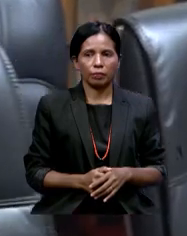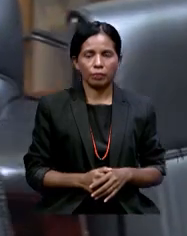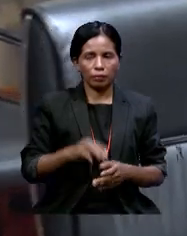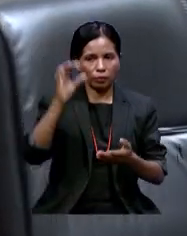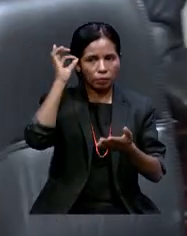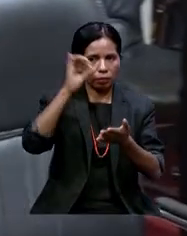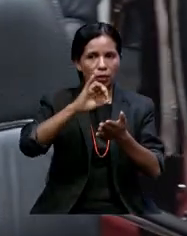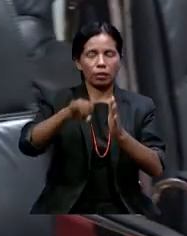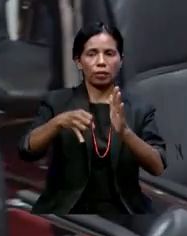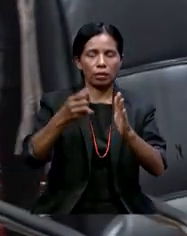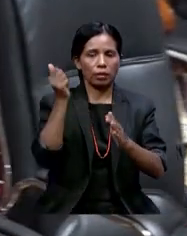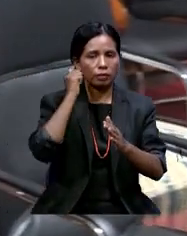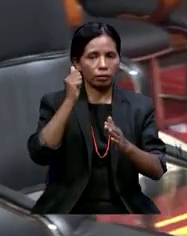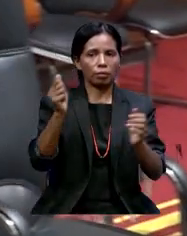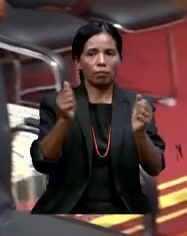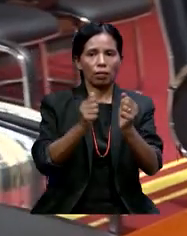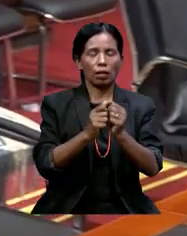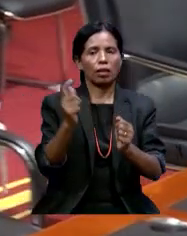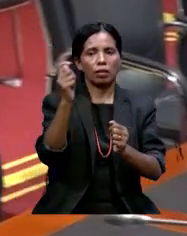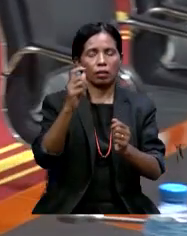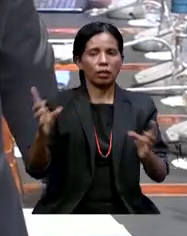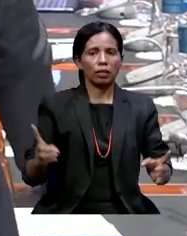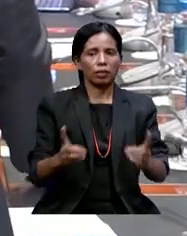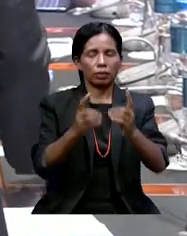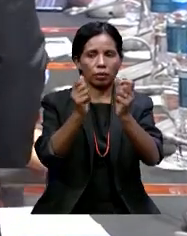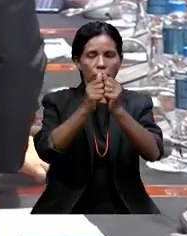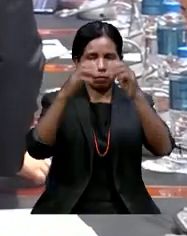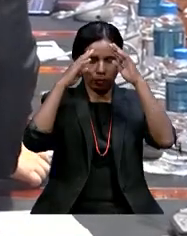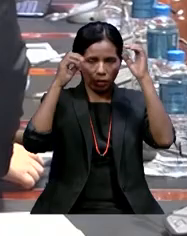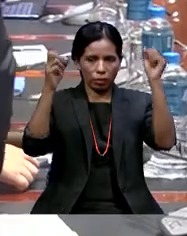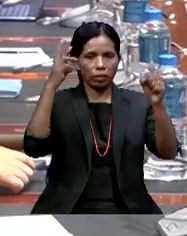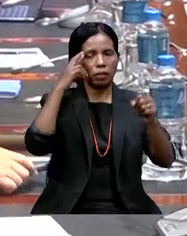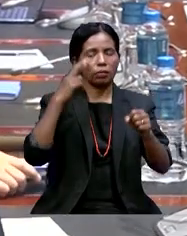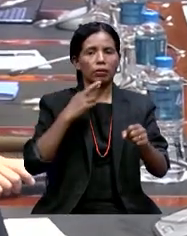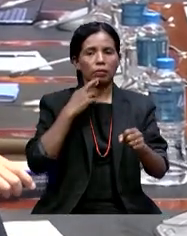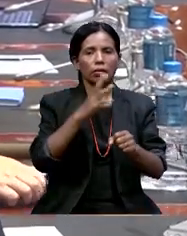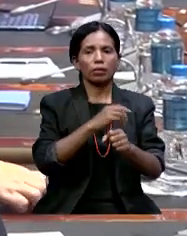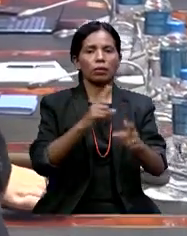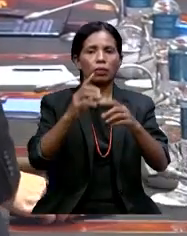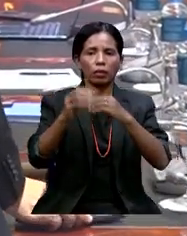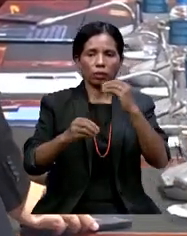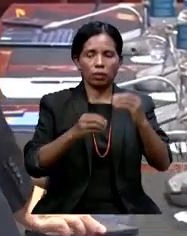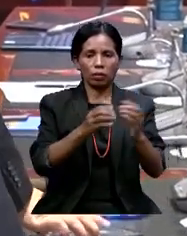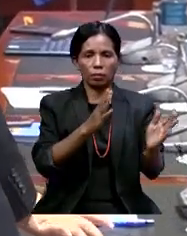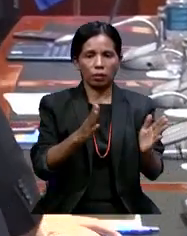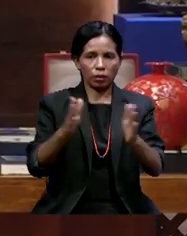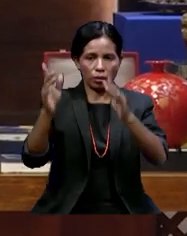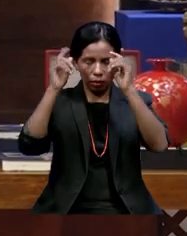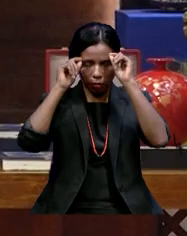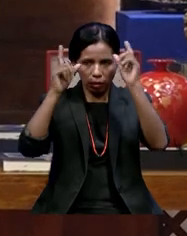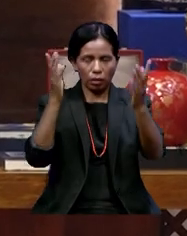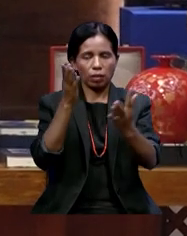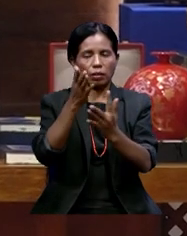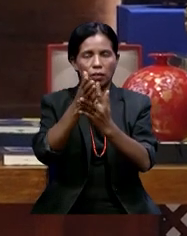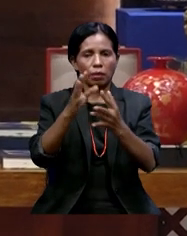Sekretaris Geral ASEAN hone delegasang tersane asoru malu ho Presidente Republika José Ramos Horta ho di kole kono ba perparasang Timor-Leste nian ato sai